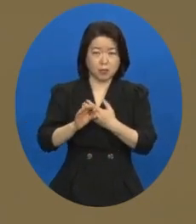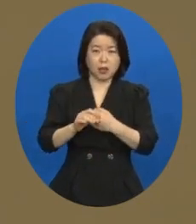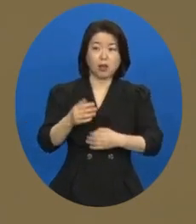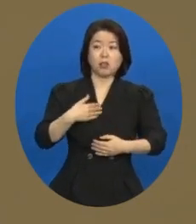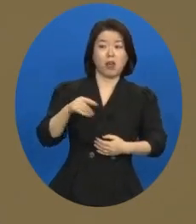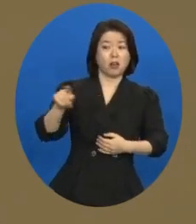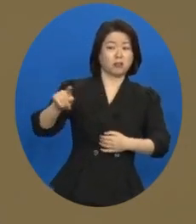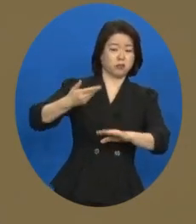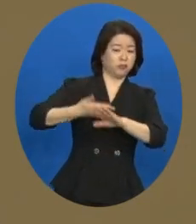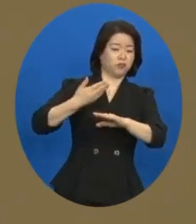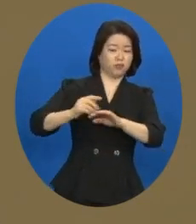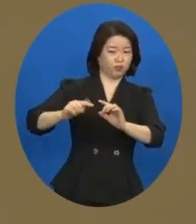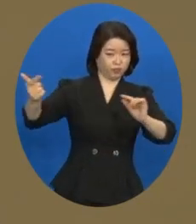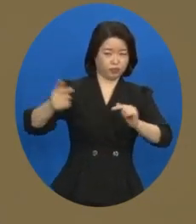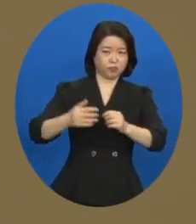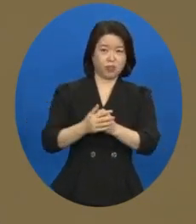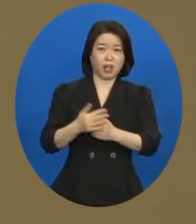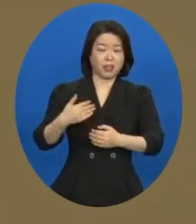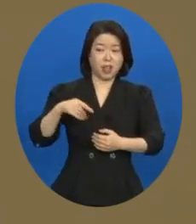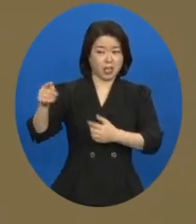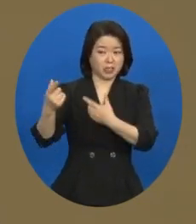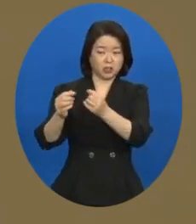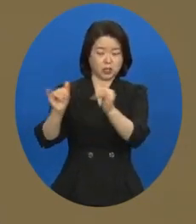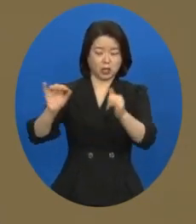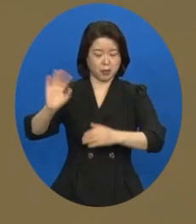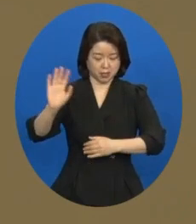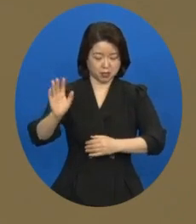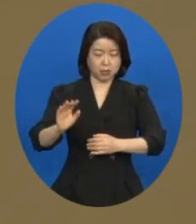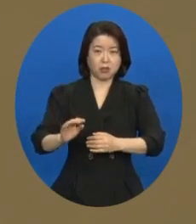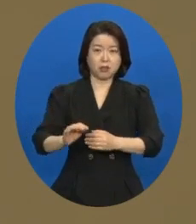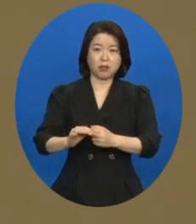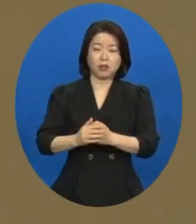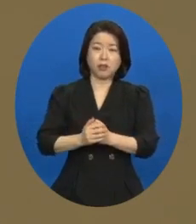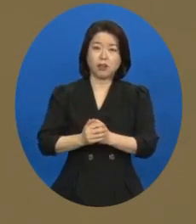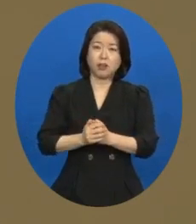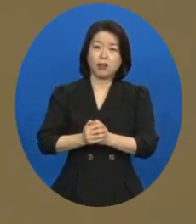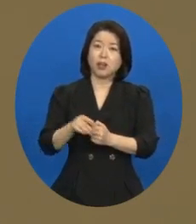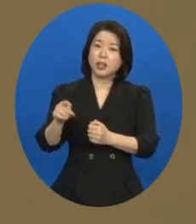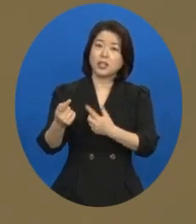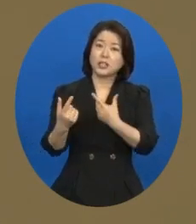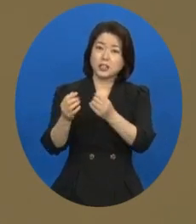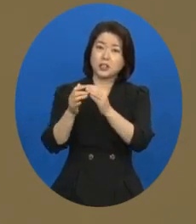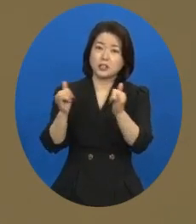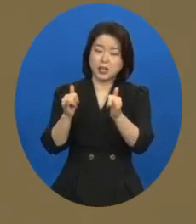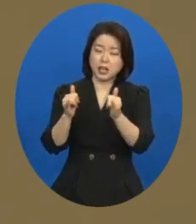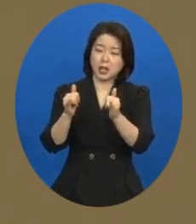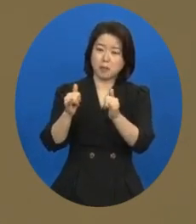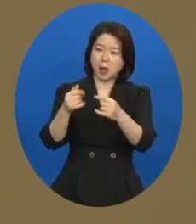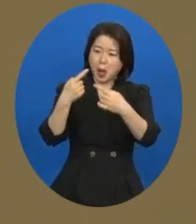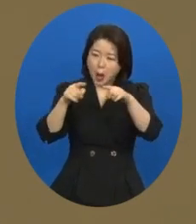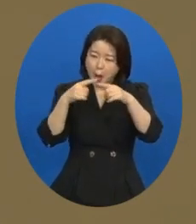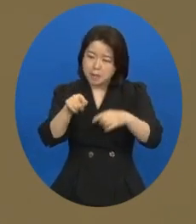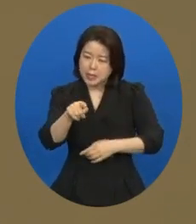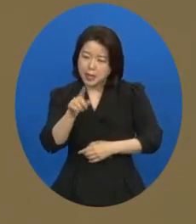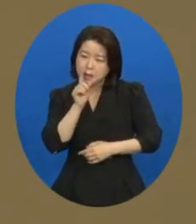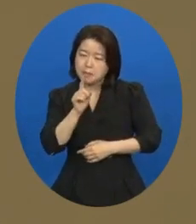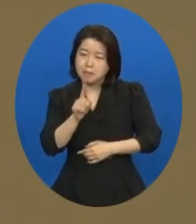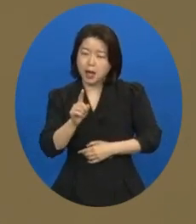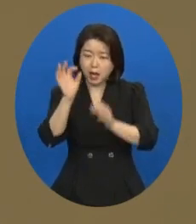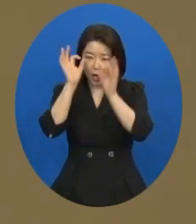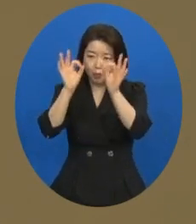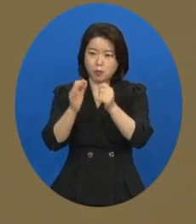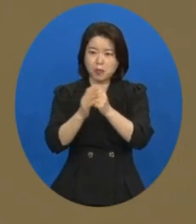나는 그 사람과 달라. 나는 그런 사람이 아니야. 이런 사람의 비판 속에 보면은